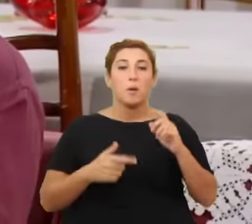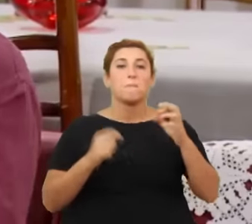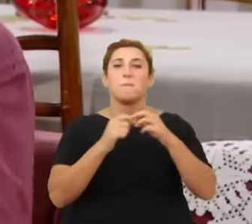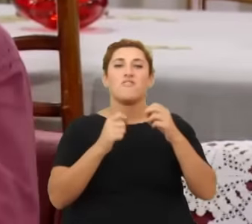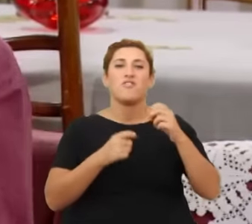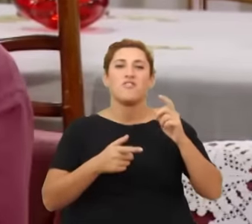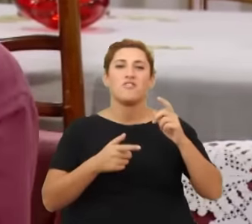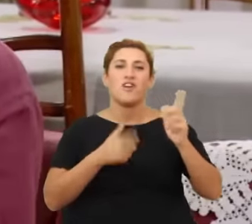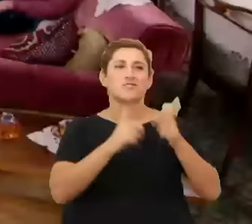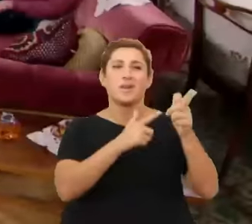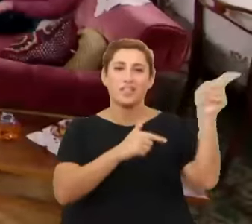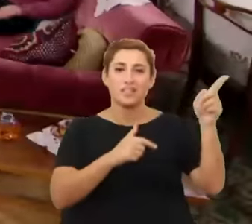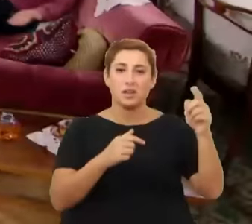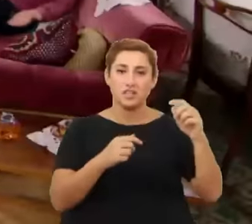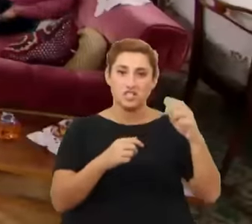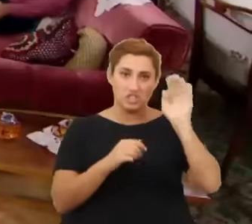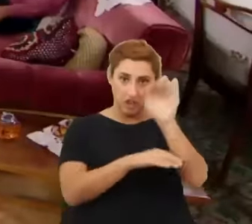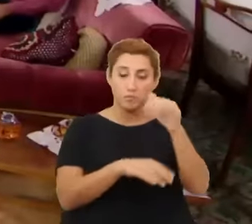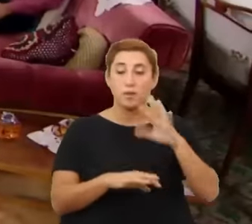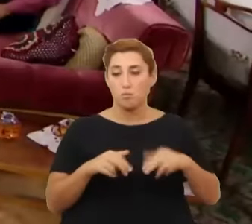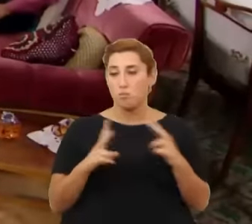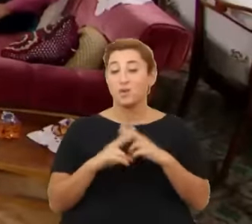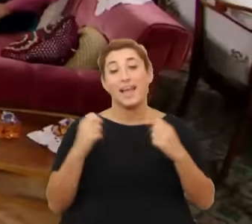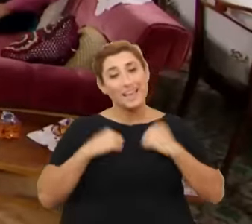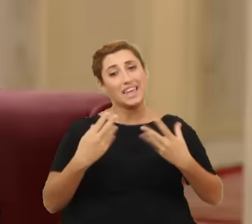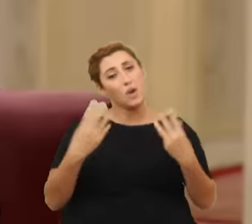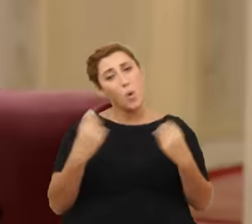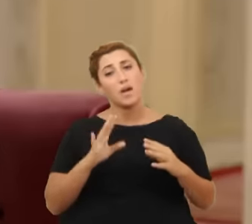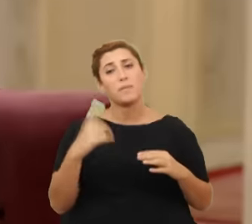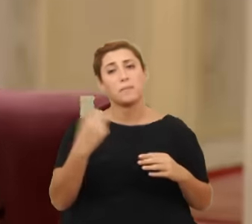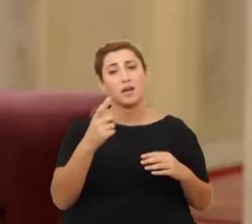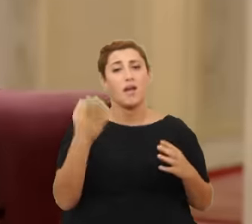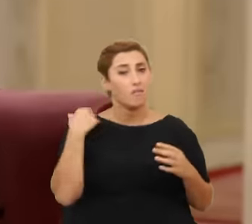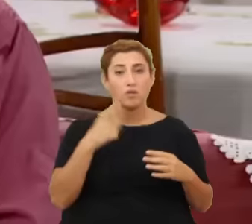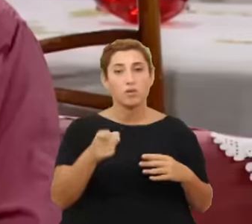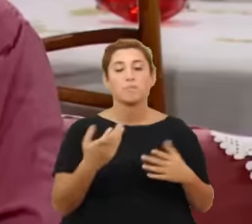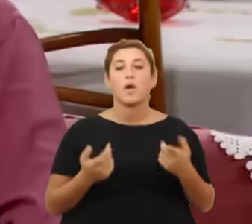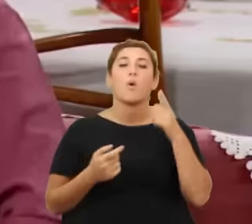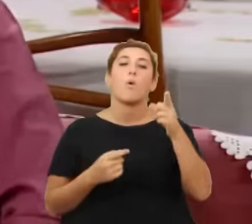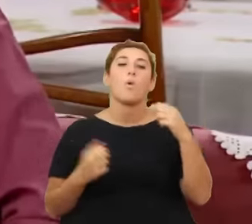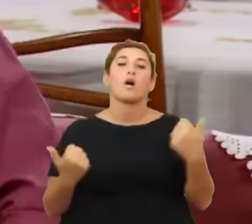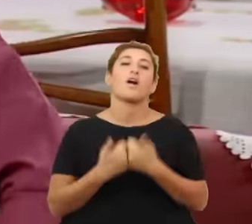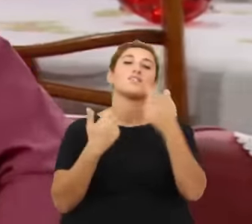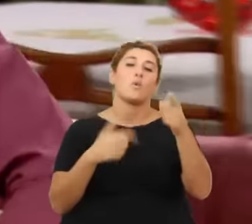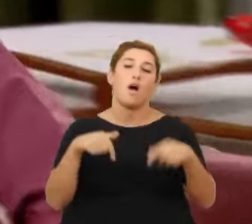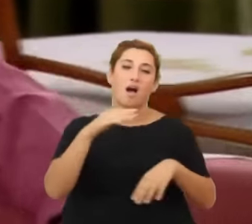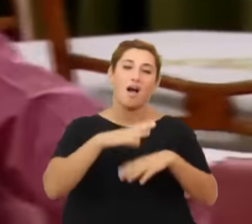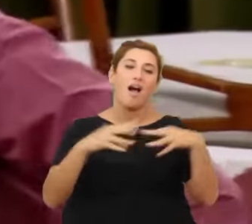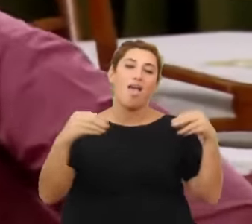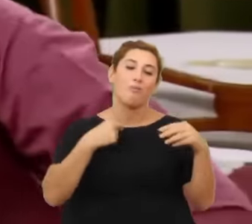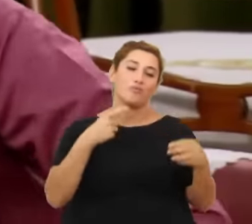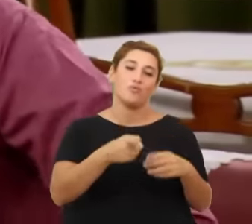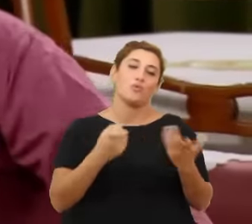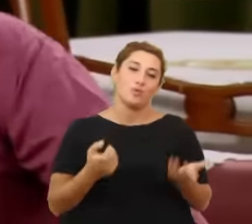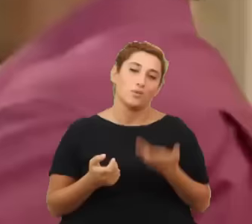mi yapıyorum ya? Çınar altında polisiz ya. Hayır giysen iyi olur ama. Hem bir kere vurulmuştun. Ya o kaza kurşunuyla ayağımızdan vurulduk ondan